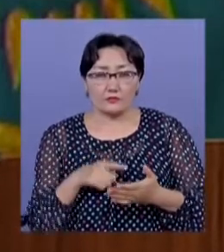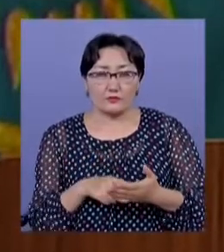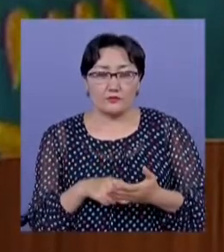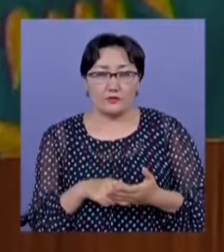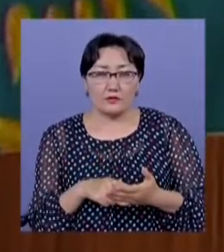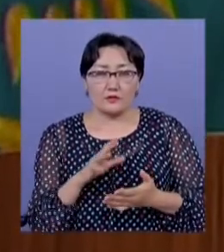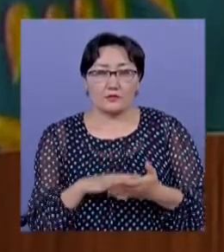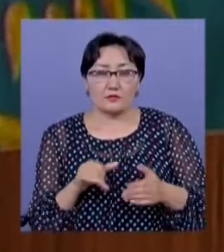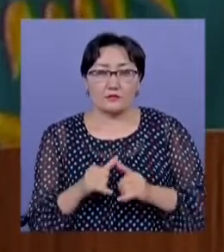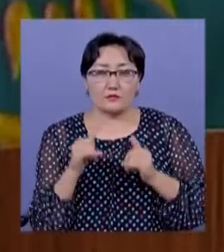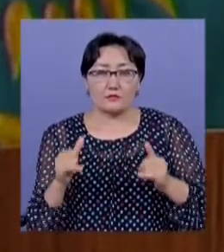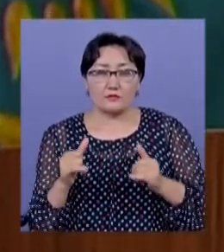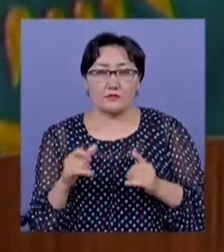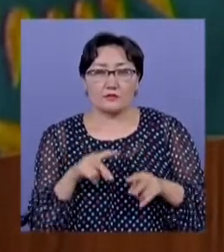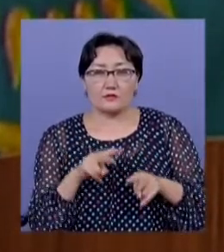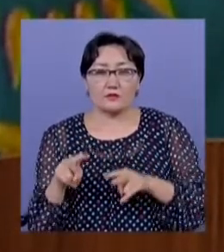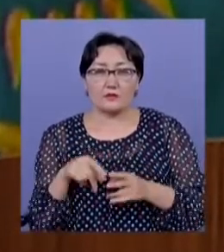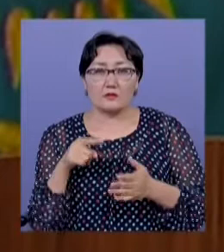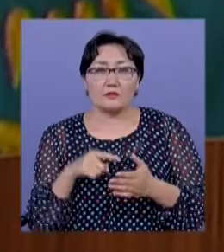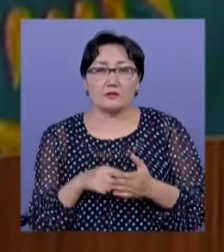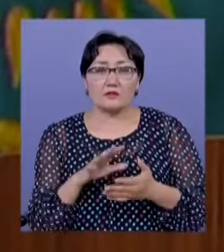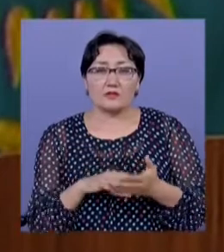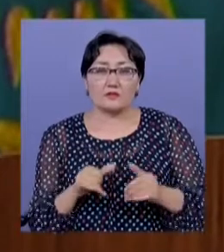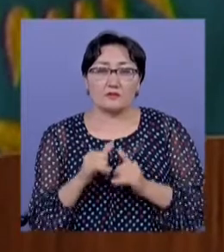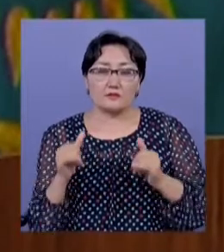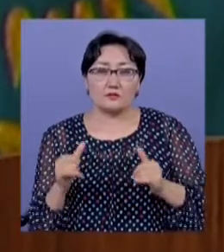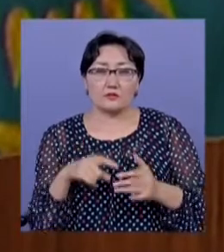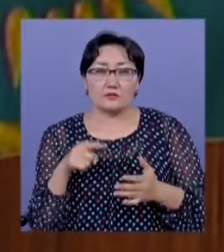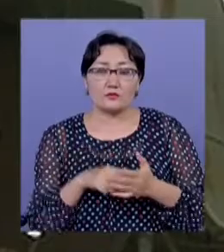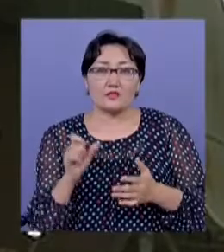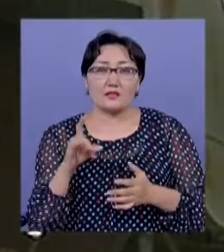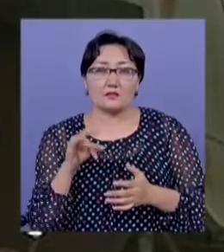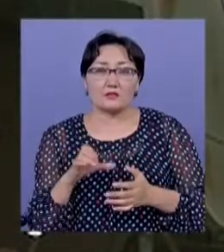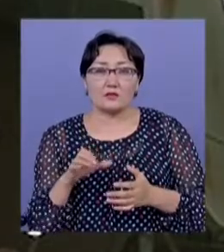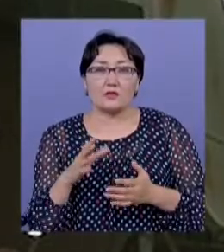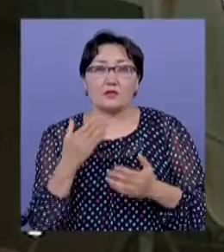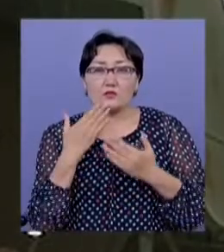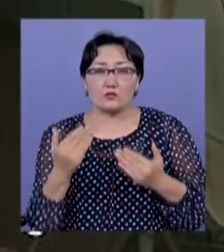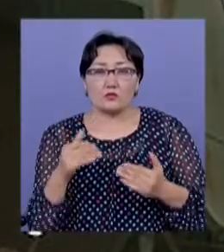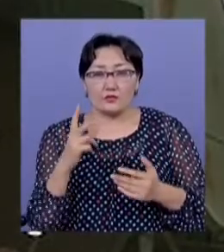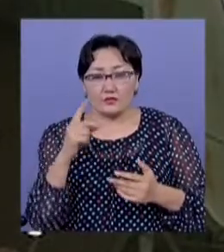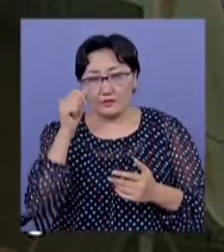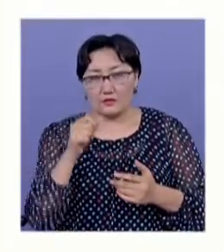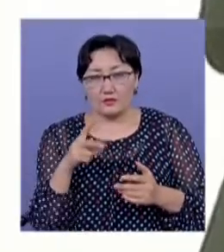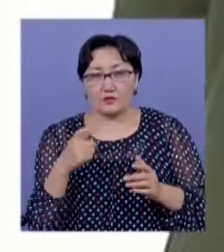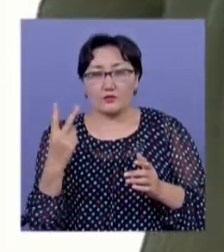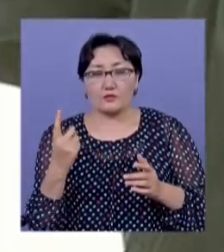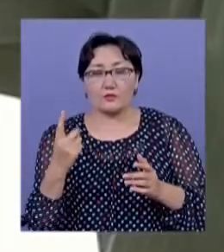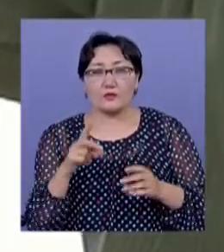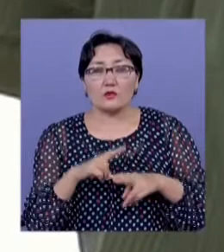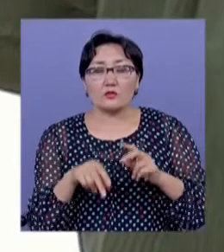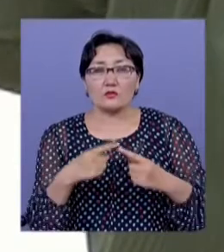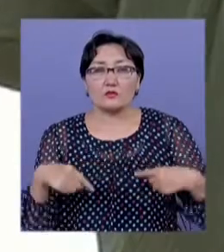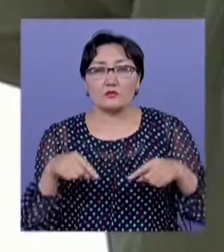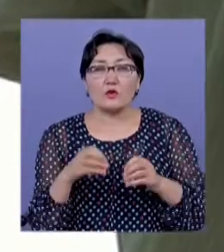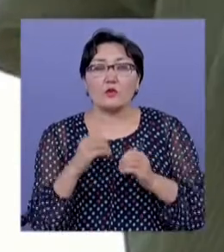дальнейшего развития, держать на контроле вопросы дальнейшего развития города Арыс. Соңғы 2 айда 201 құрылыс компаниясы арқылы